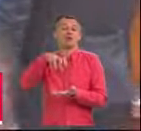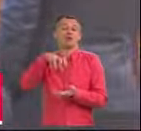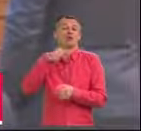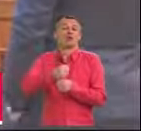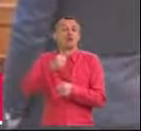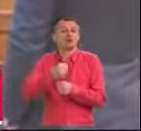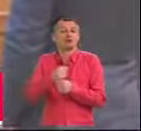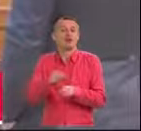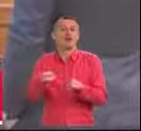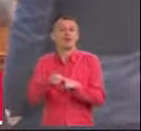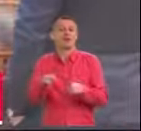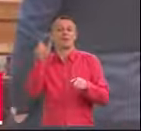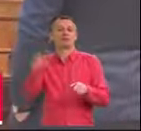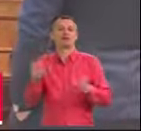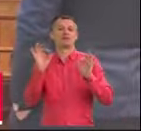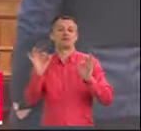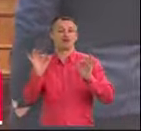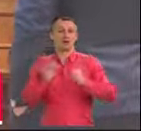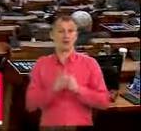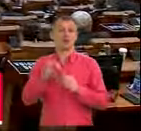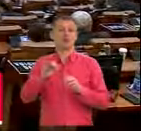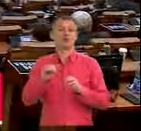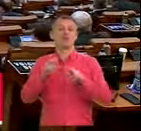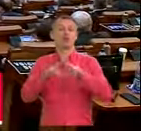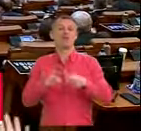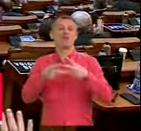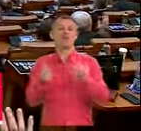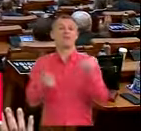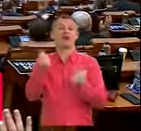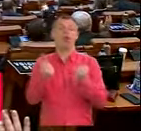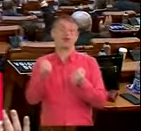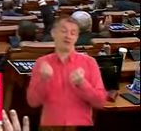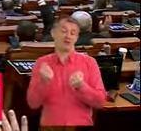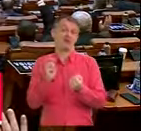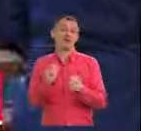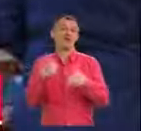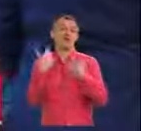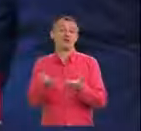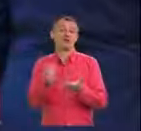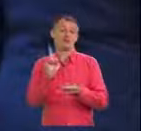și vor rămâne și fără mașina pusă la dispoziție de Secretariatul Camerei Deputaților.